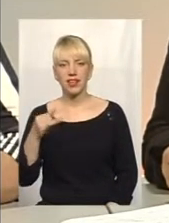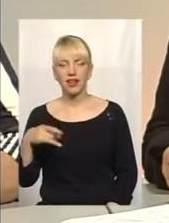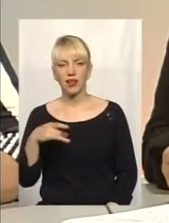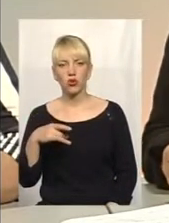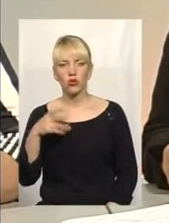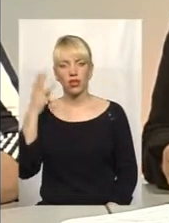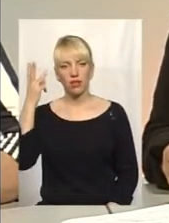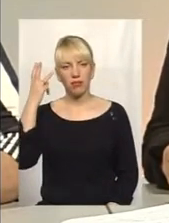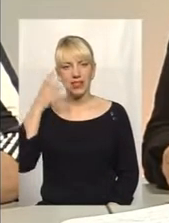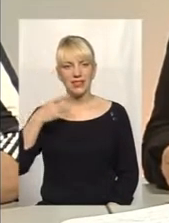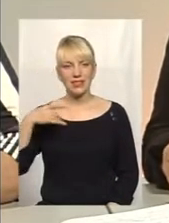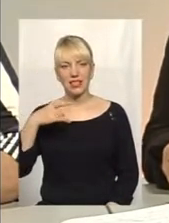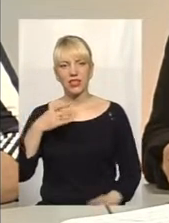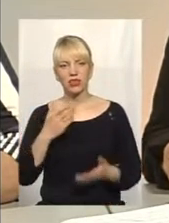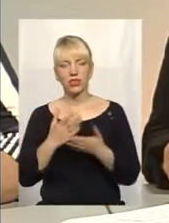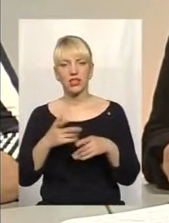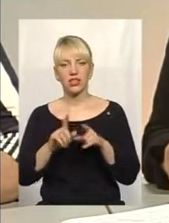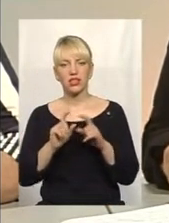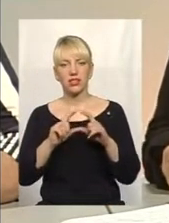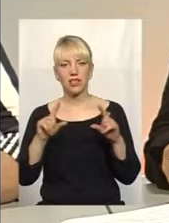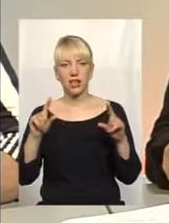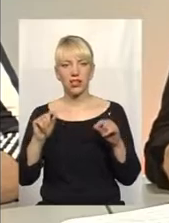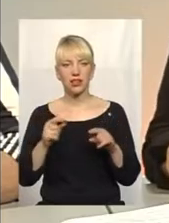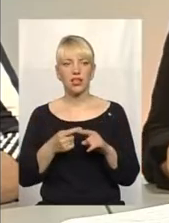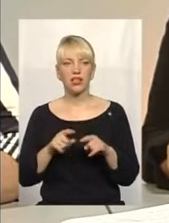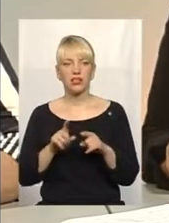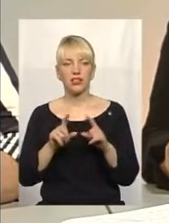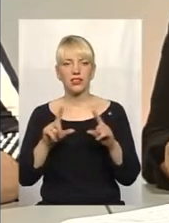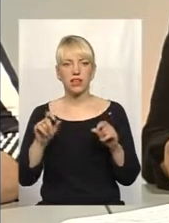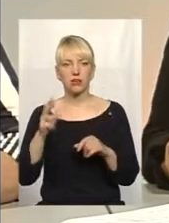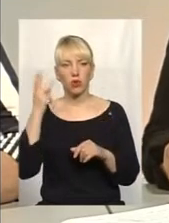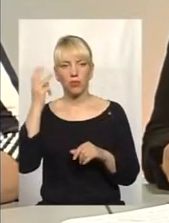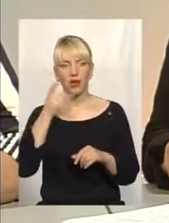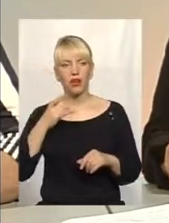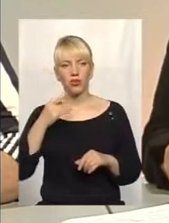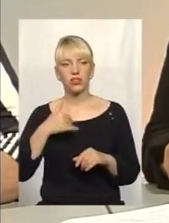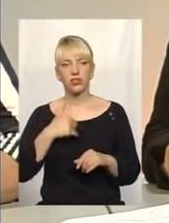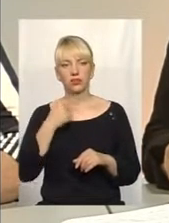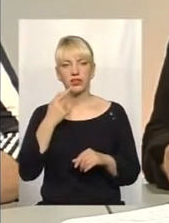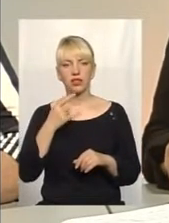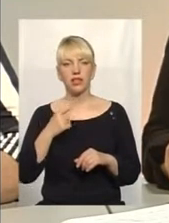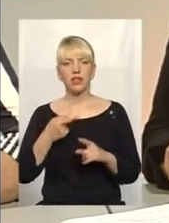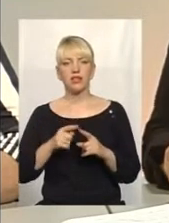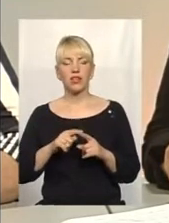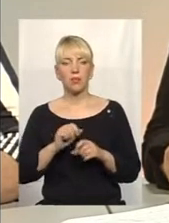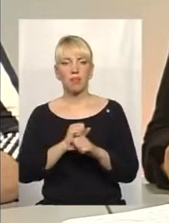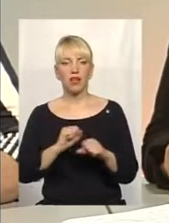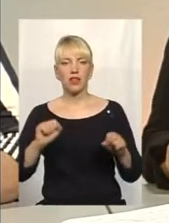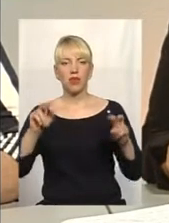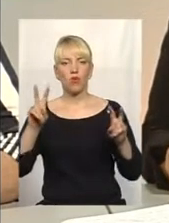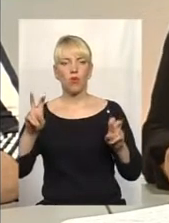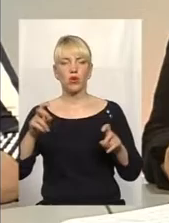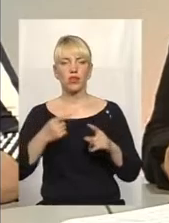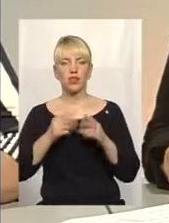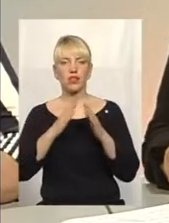в Хмельницькому районі діють такі заклади. Теж заклад про Хмельницький район, хотіла б сказати, заклад «Патріот», наметове містечко,